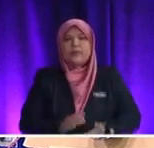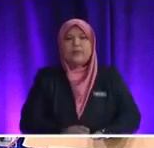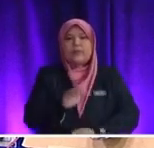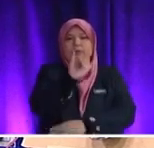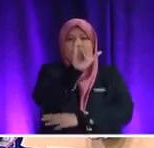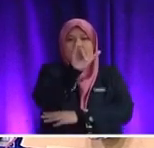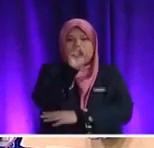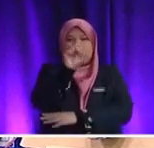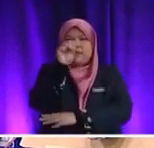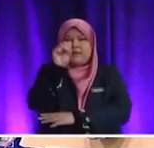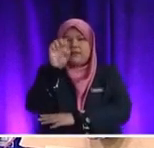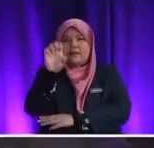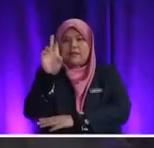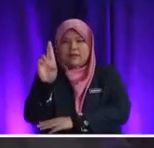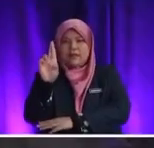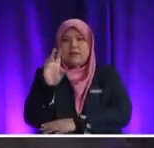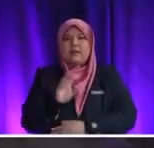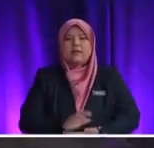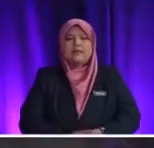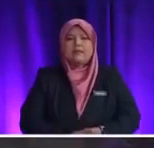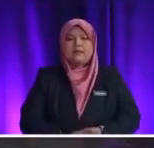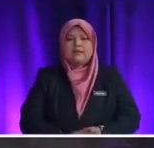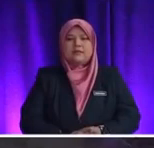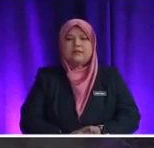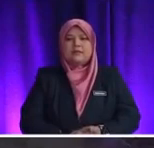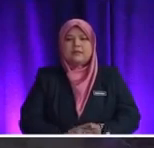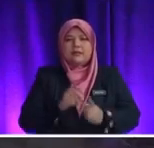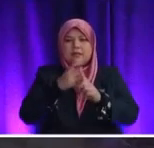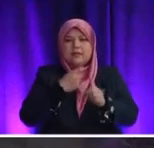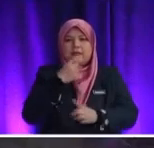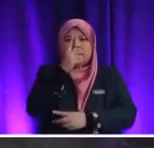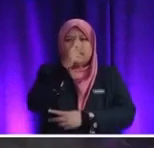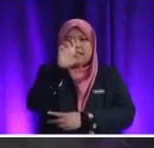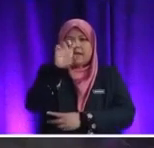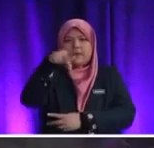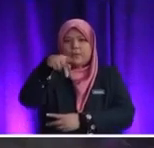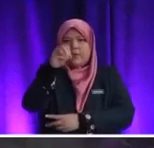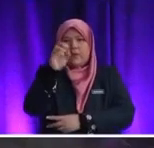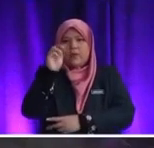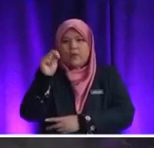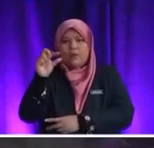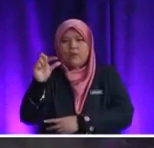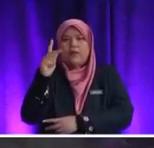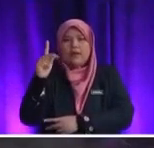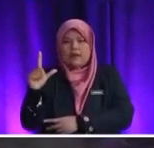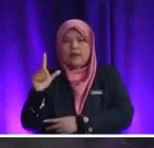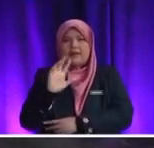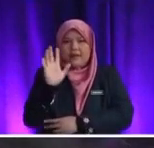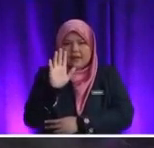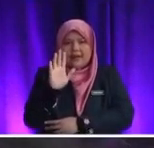chegou Yoshida pada SMK Kepong Baru Kuala Lumpur Hai cego